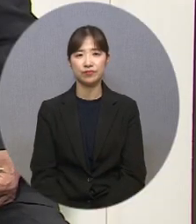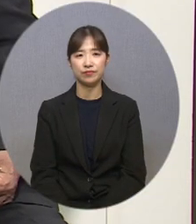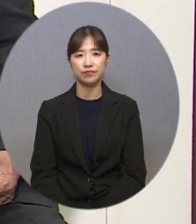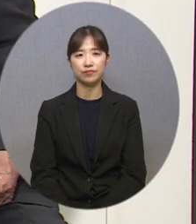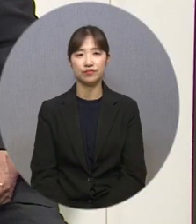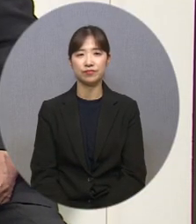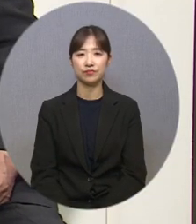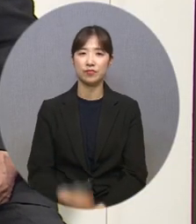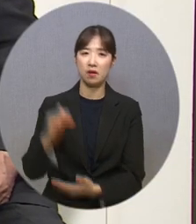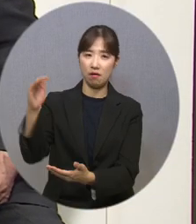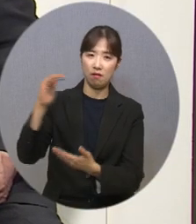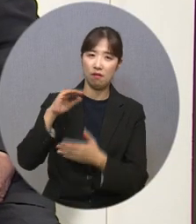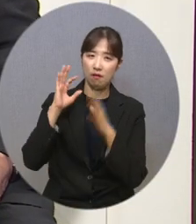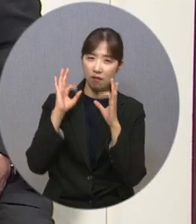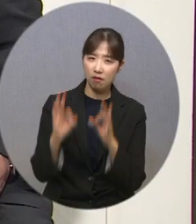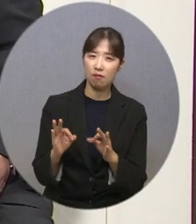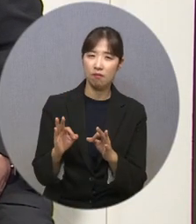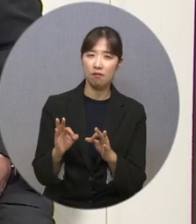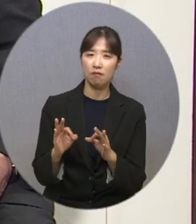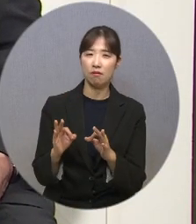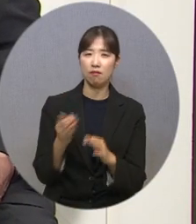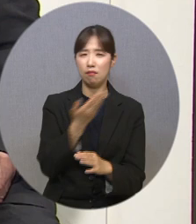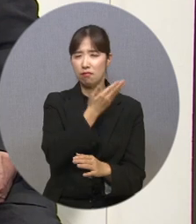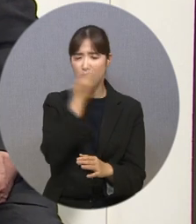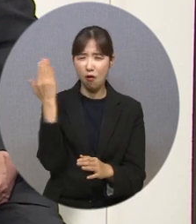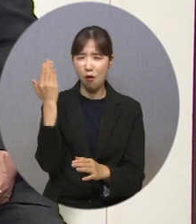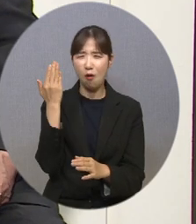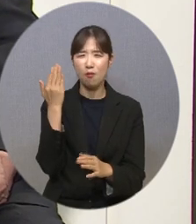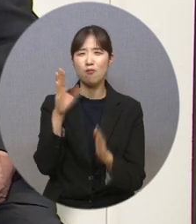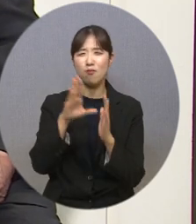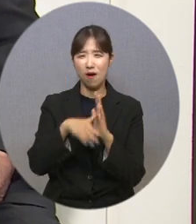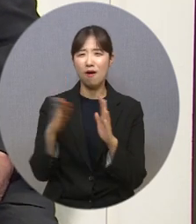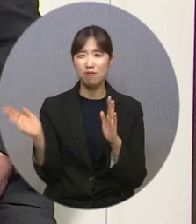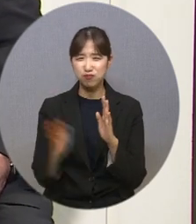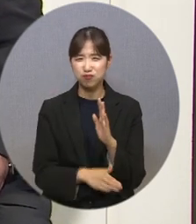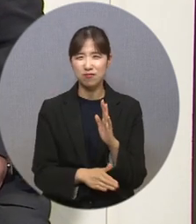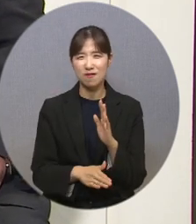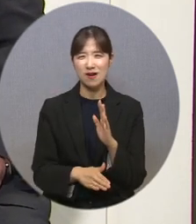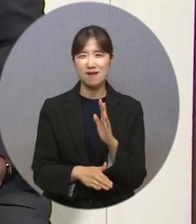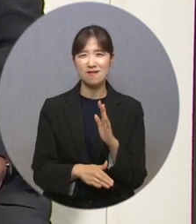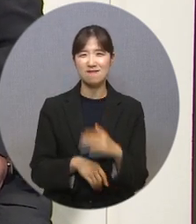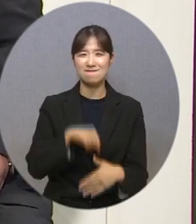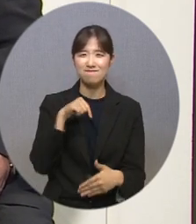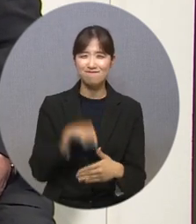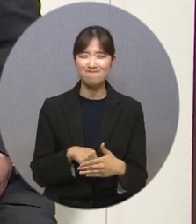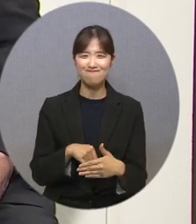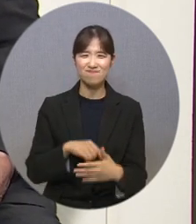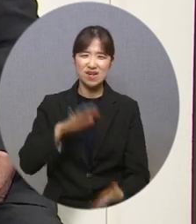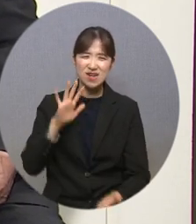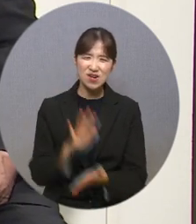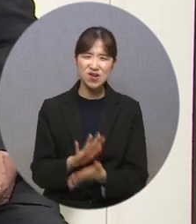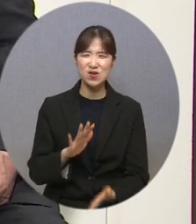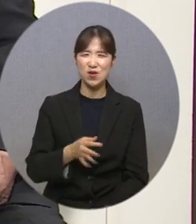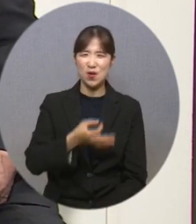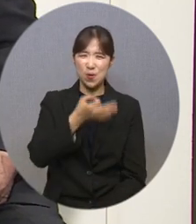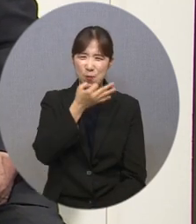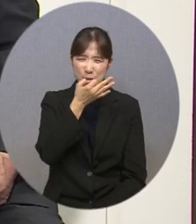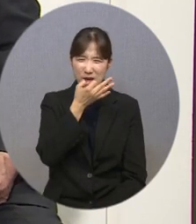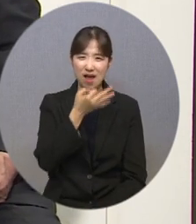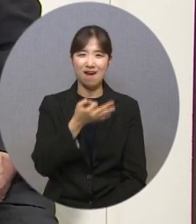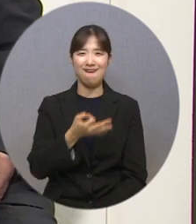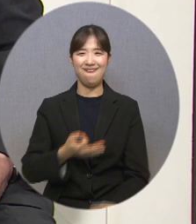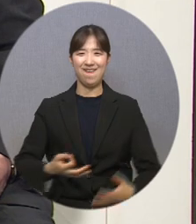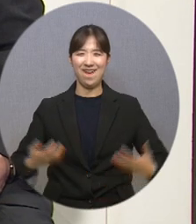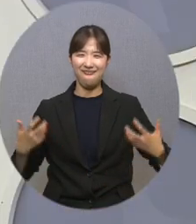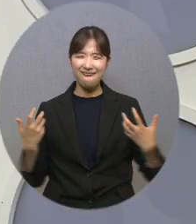얘기를 듣다 보니까 너무 그 젊은 시절부터 어떤 야욕 또는